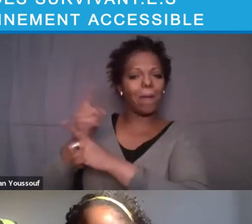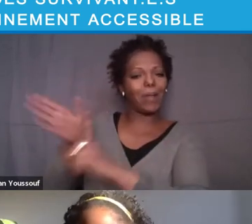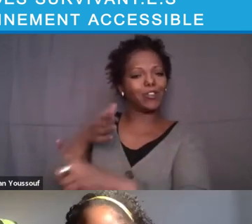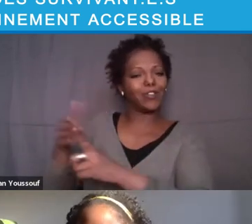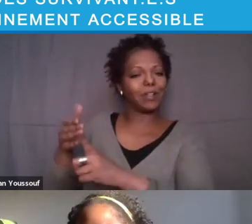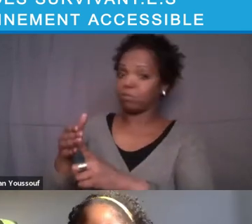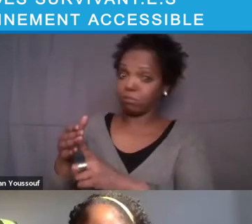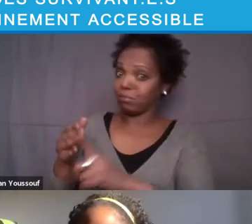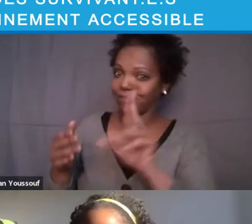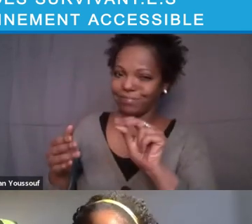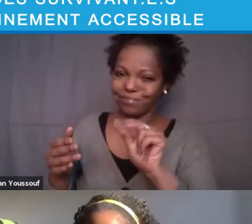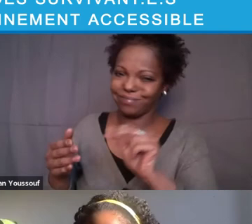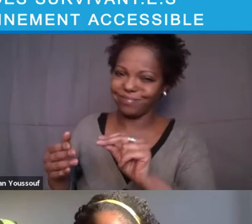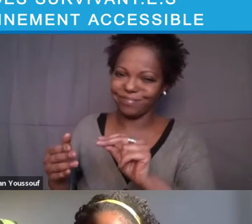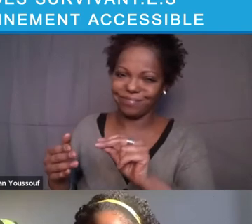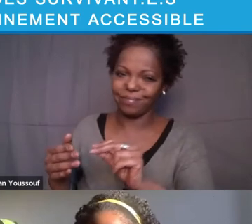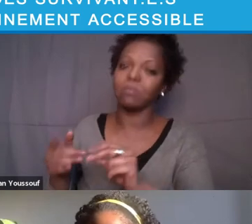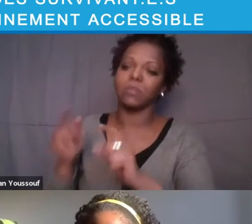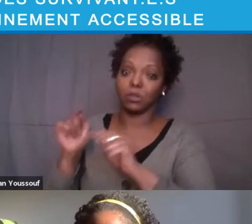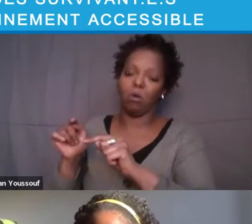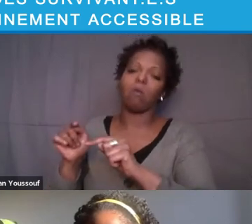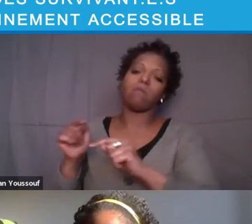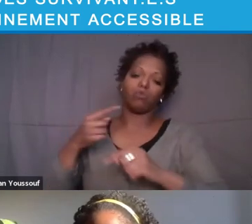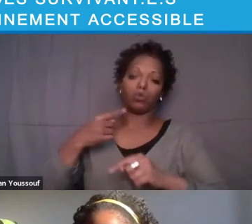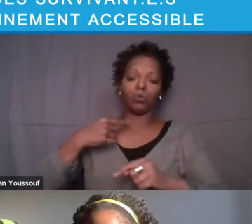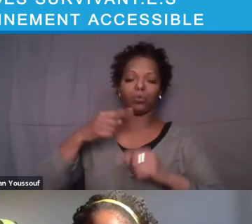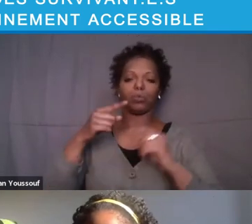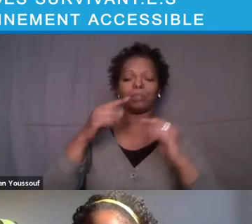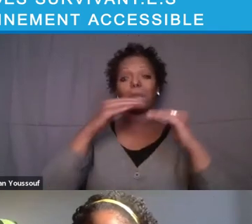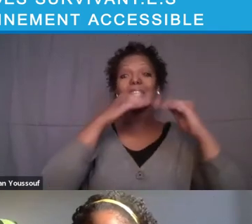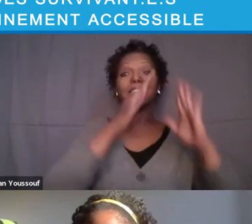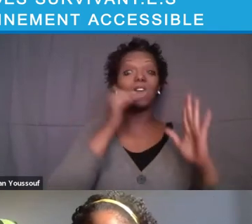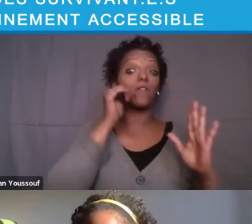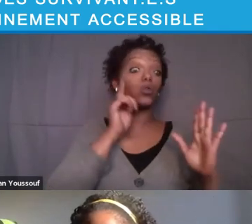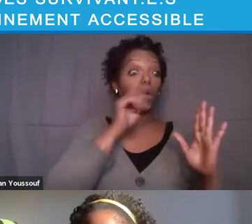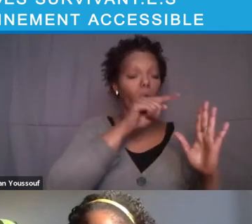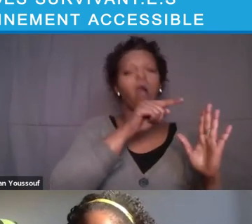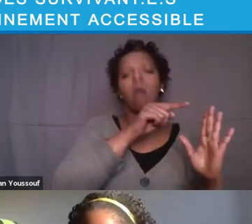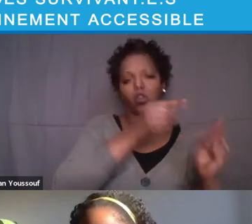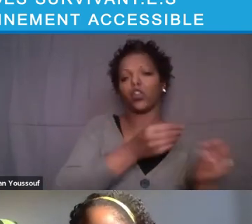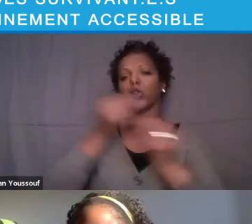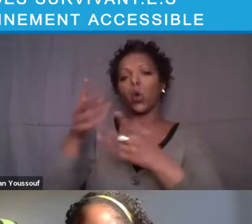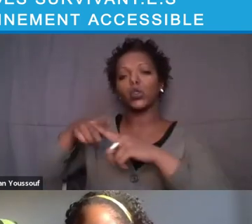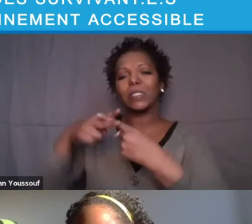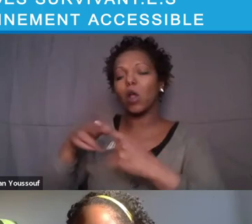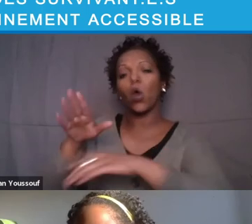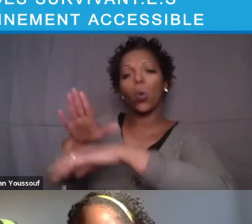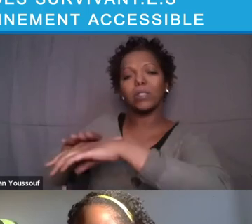bien. Donc, eux, ils sont violentés et pensent que c'est normal que la vie soit comme